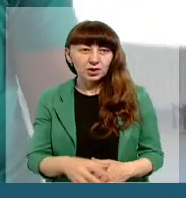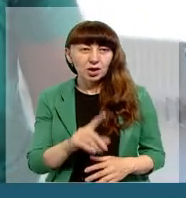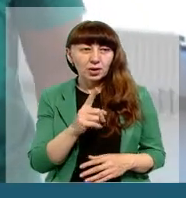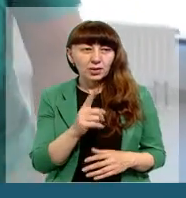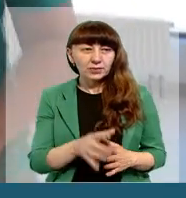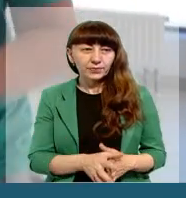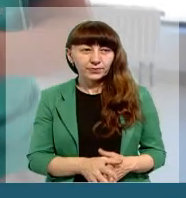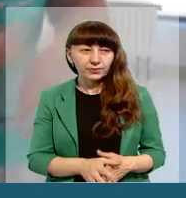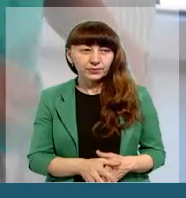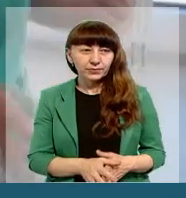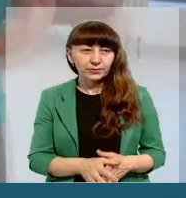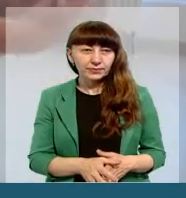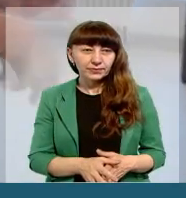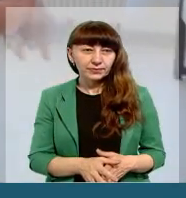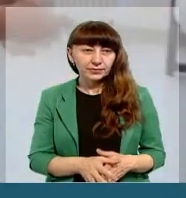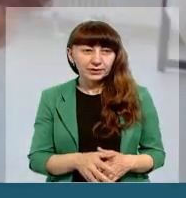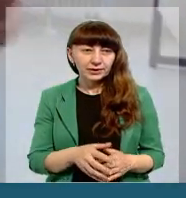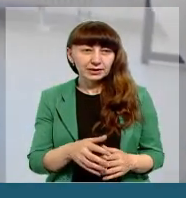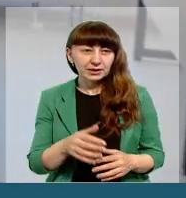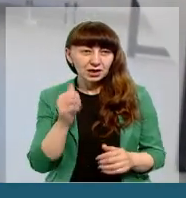потому что могут